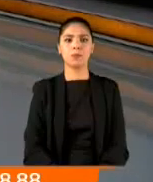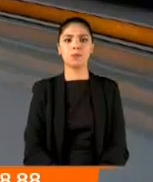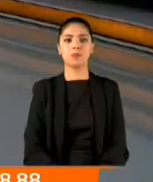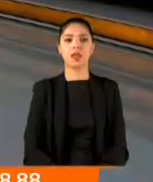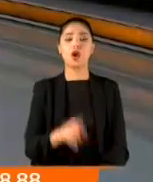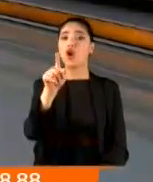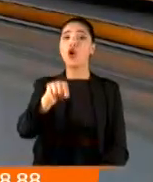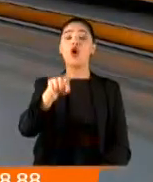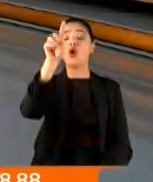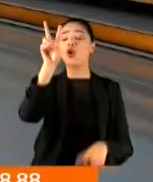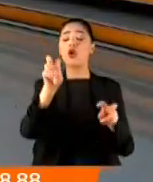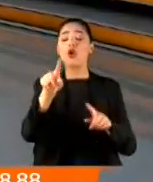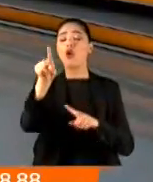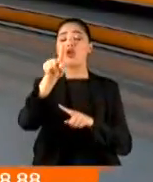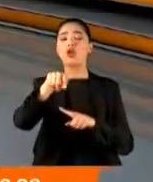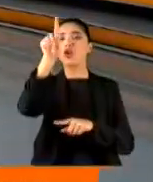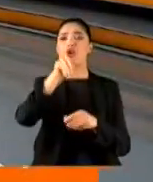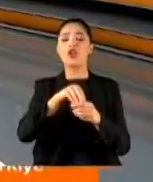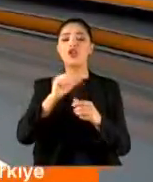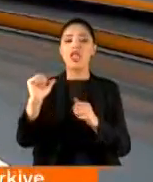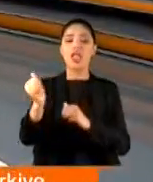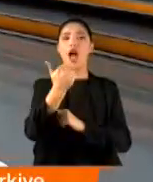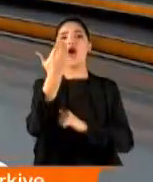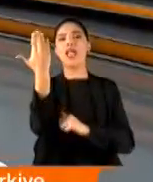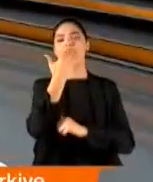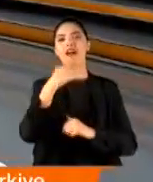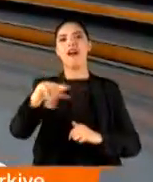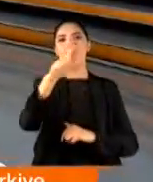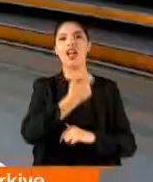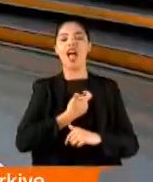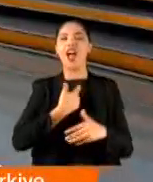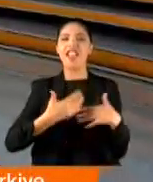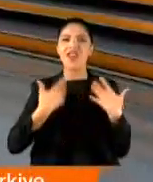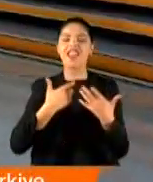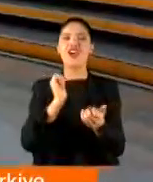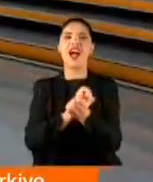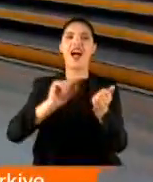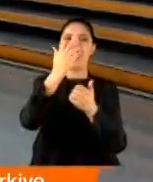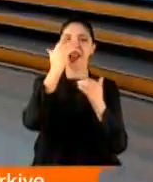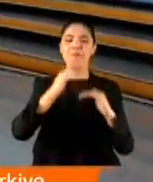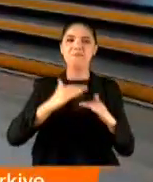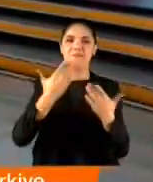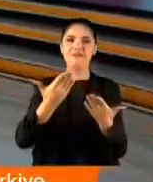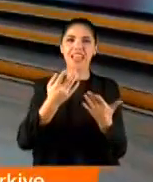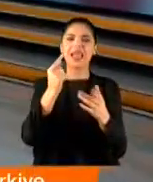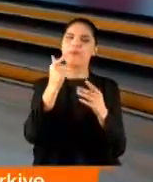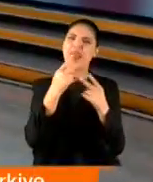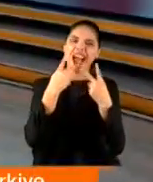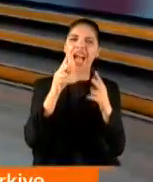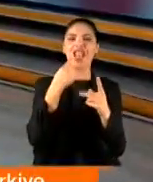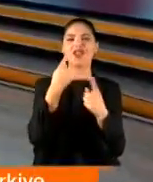Aslında gündemimizdeki en önemli meselelerden biri de bu. Okullar, öğrencilerin heyecanla, velilerin merakla ve hani biraz da açık